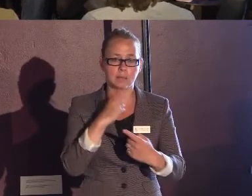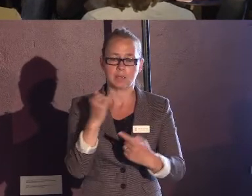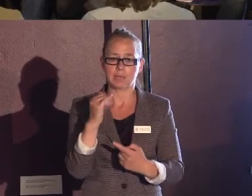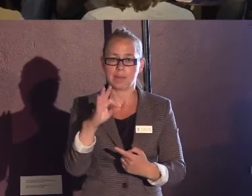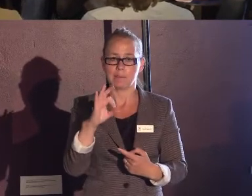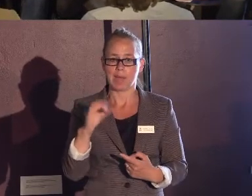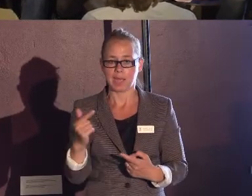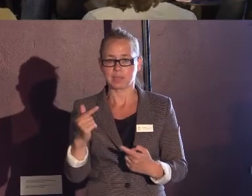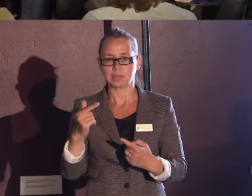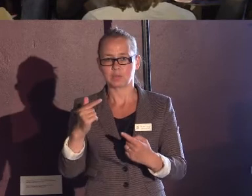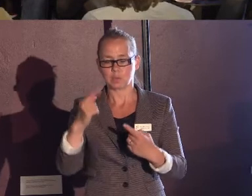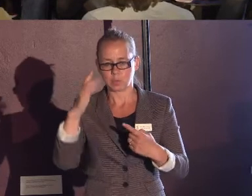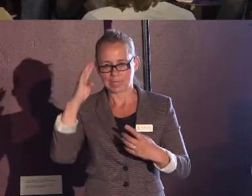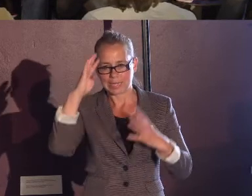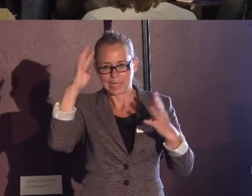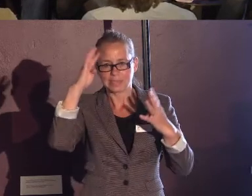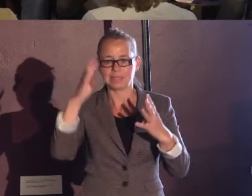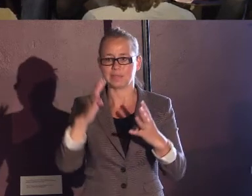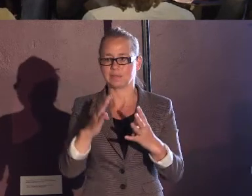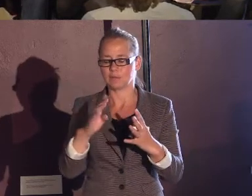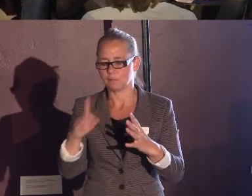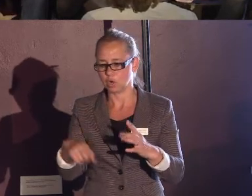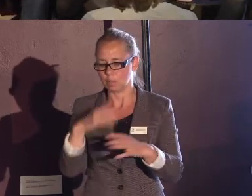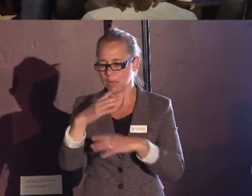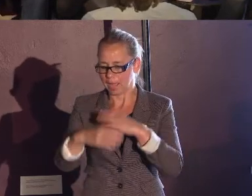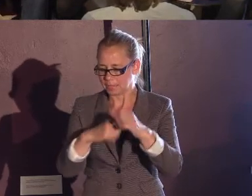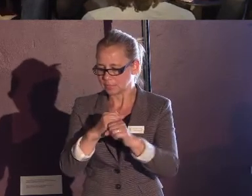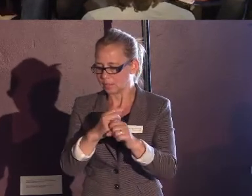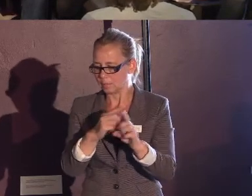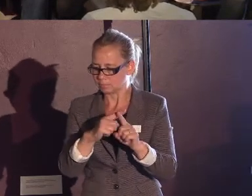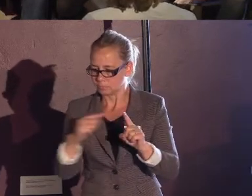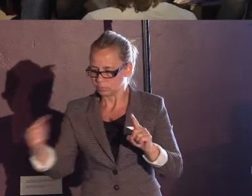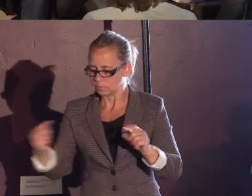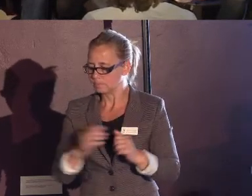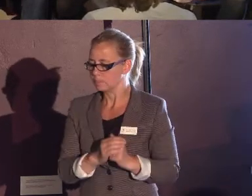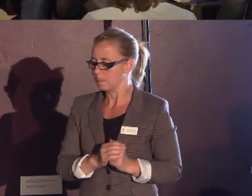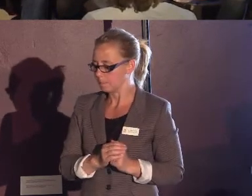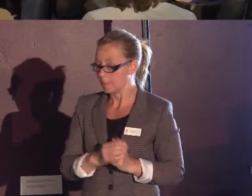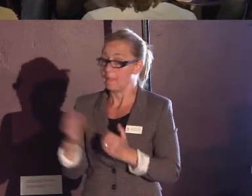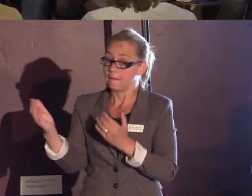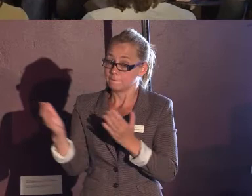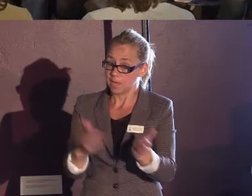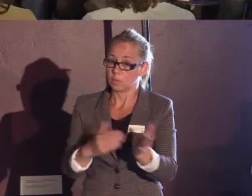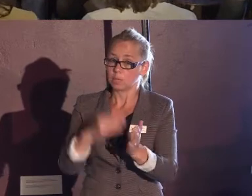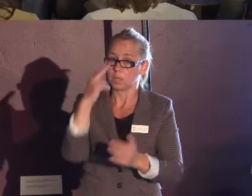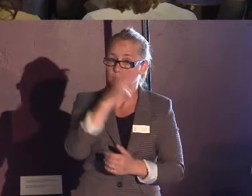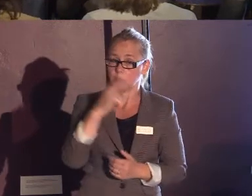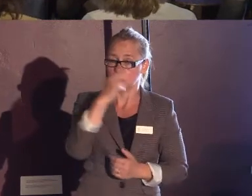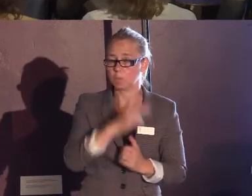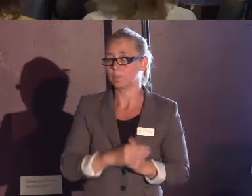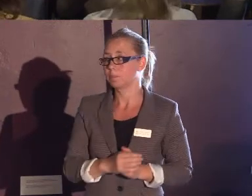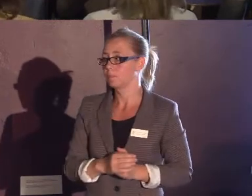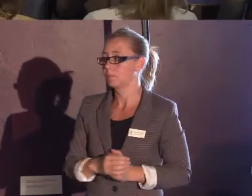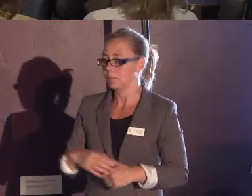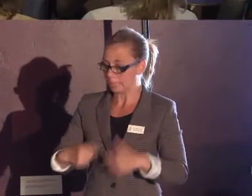of Culture, Creative Businesses for Sustainable Cities. Välkomna till Umeå då. Så